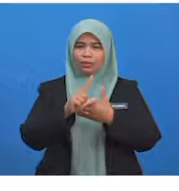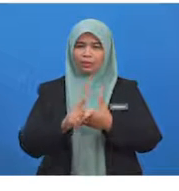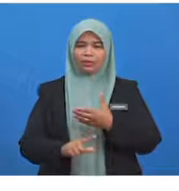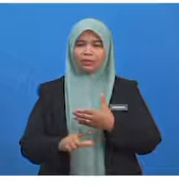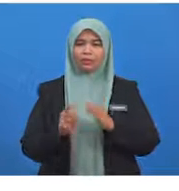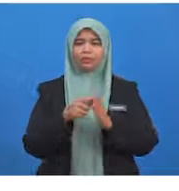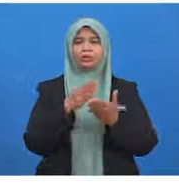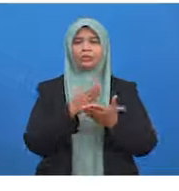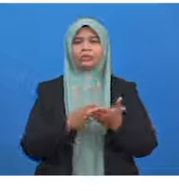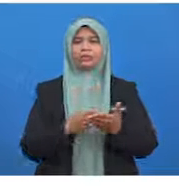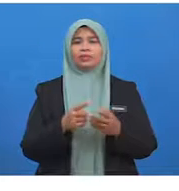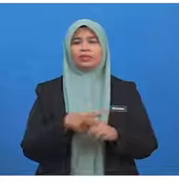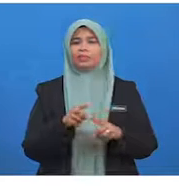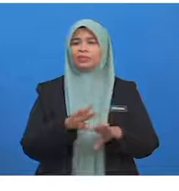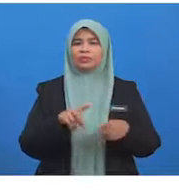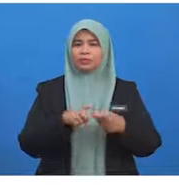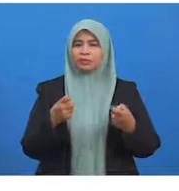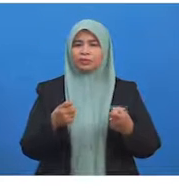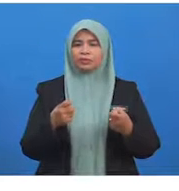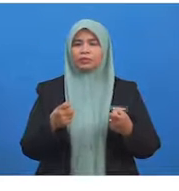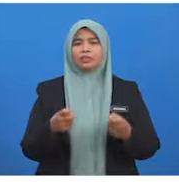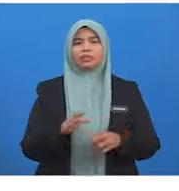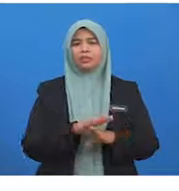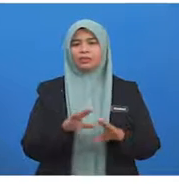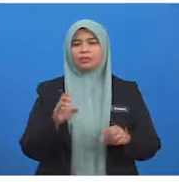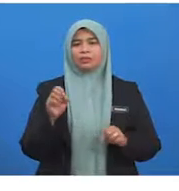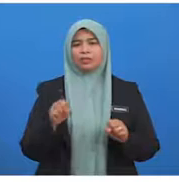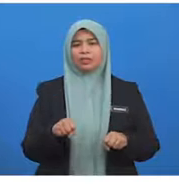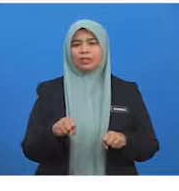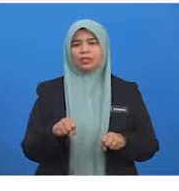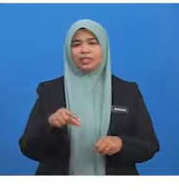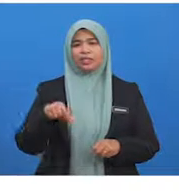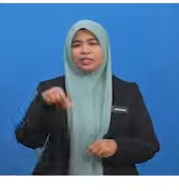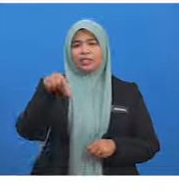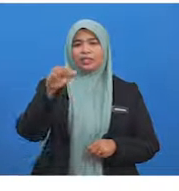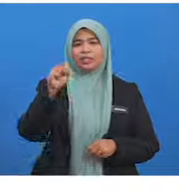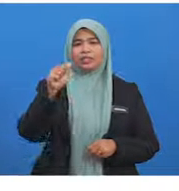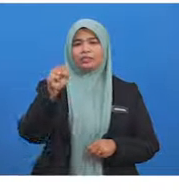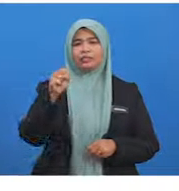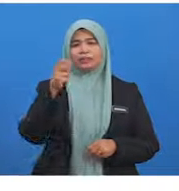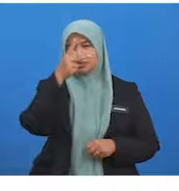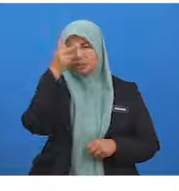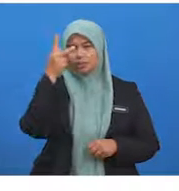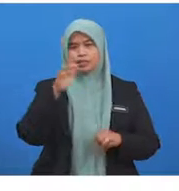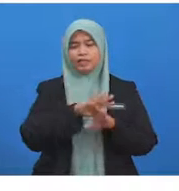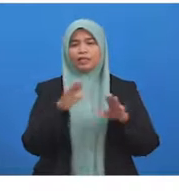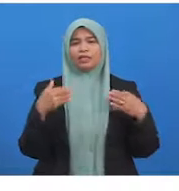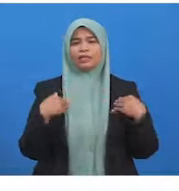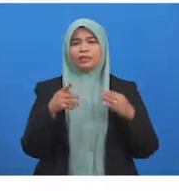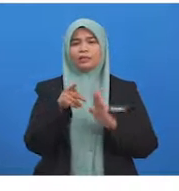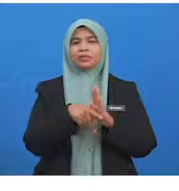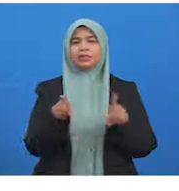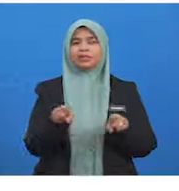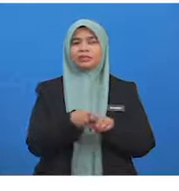ke tetapi tidak terputus, maka tidak diharuskan kisas kerana tiada